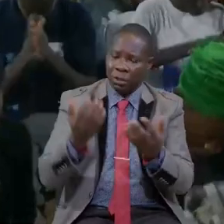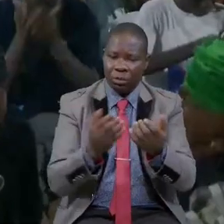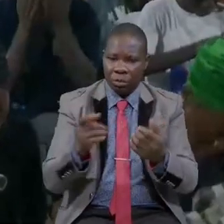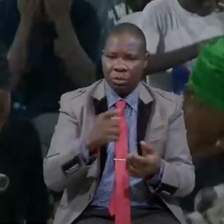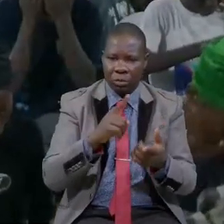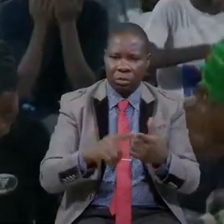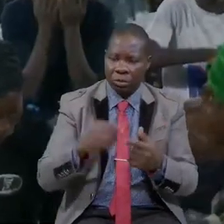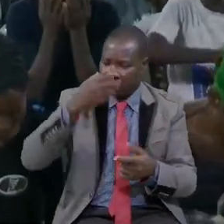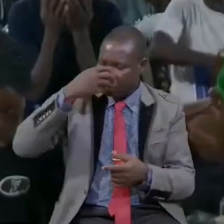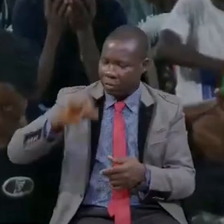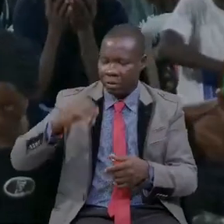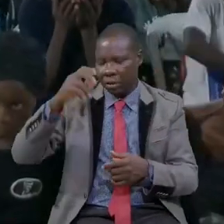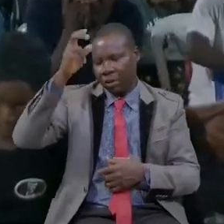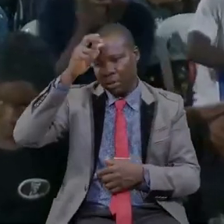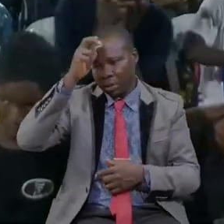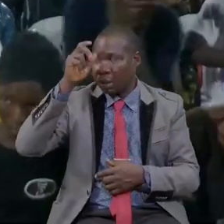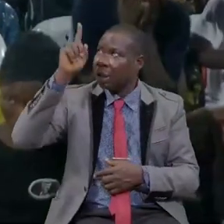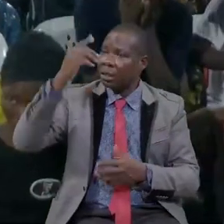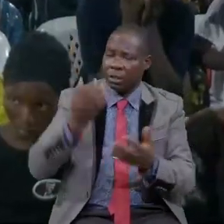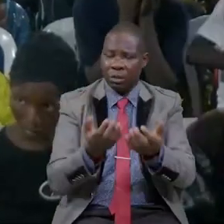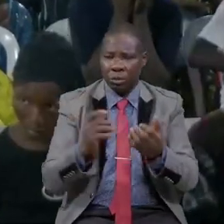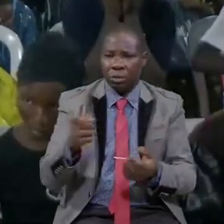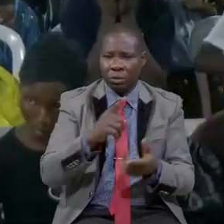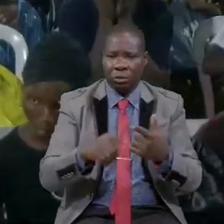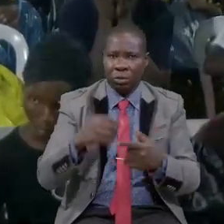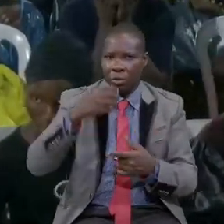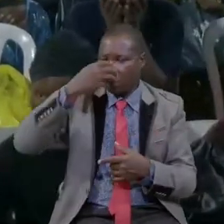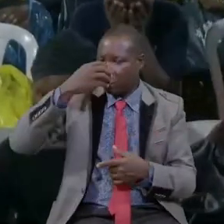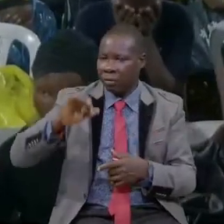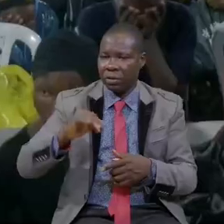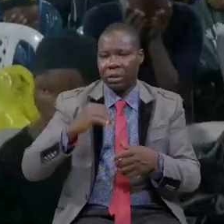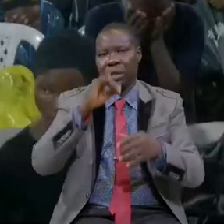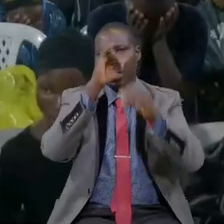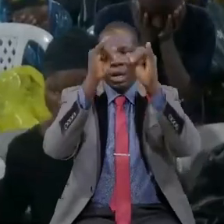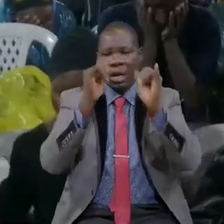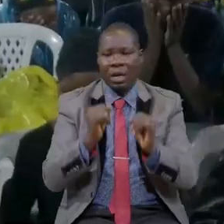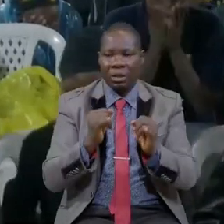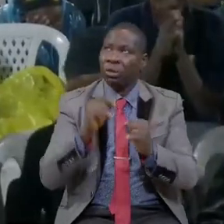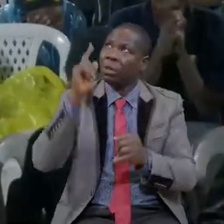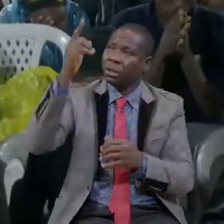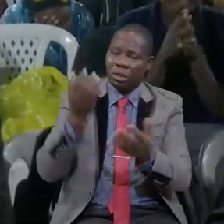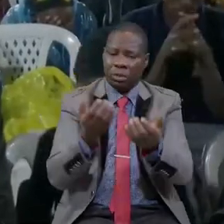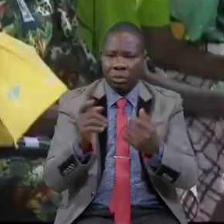Il veut que tu abandonnes Satan. Il veut que tu abandonnes les idoles.